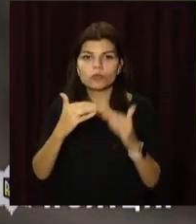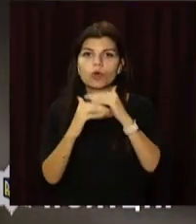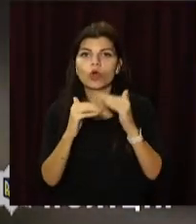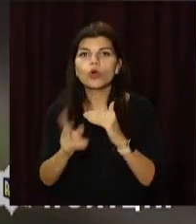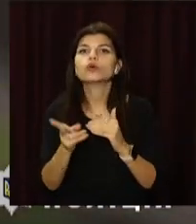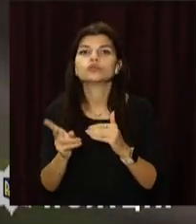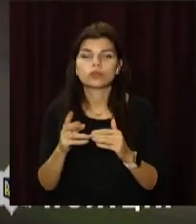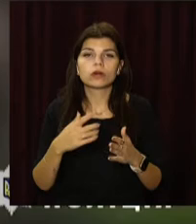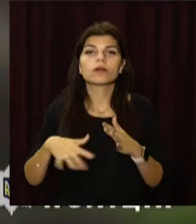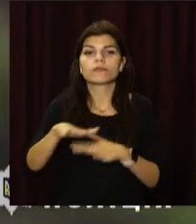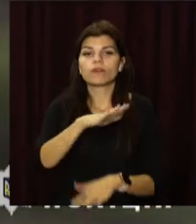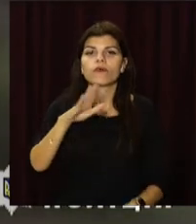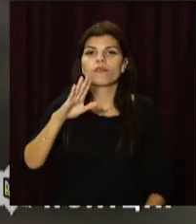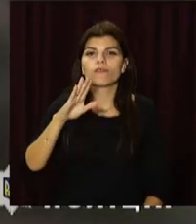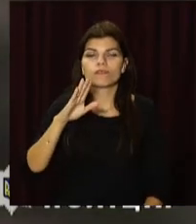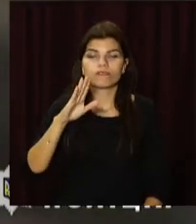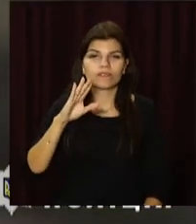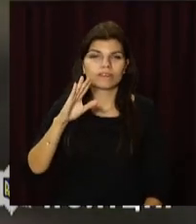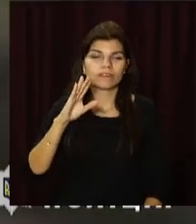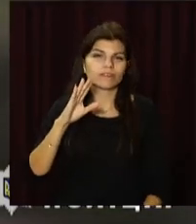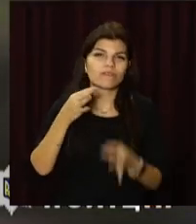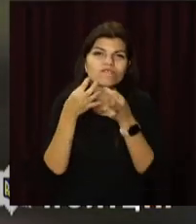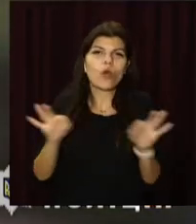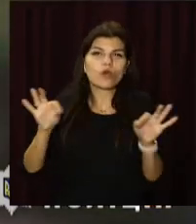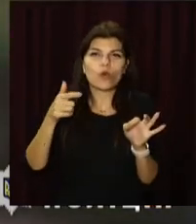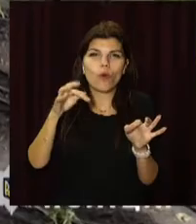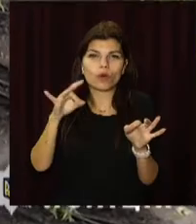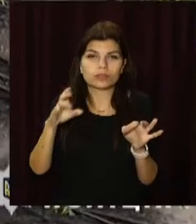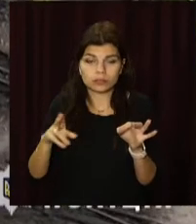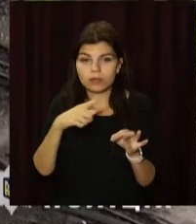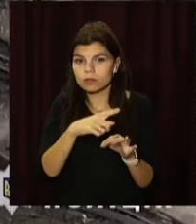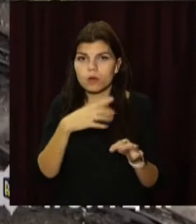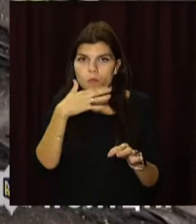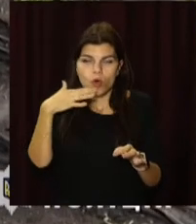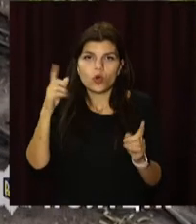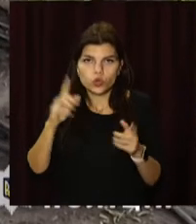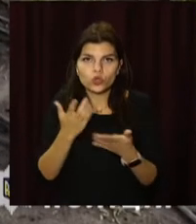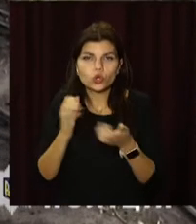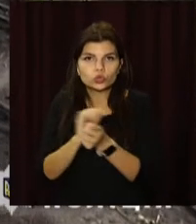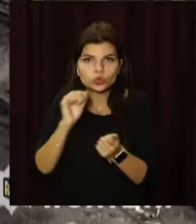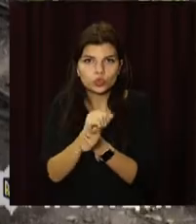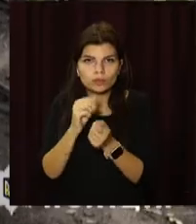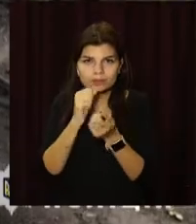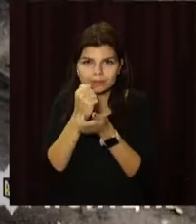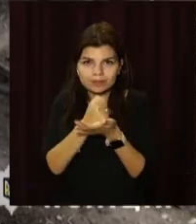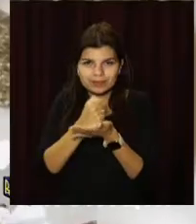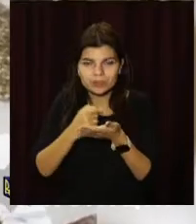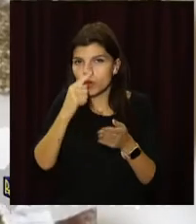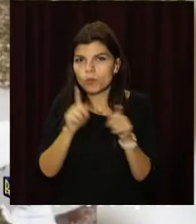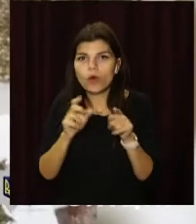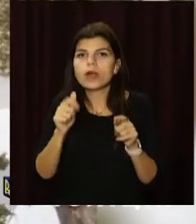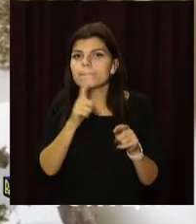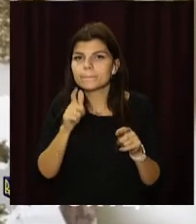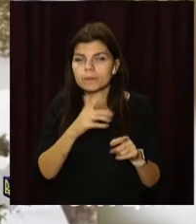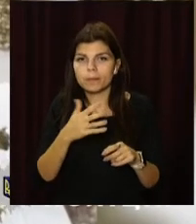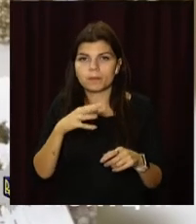мешканця Вільногірська, громадянина Узбекистану, поліцейські надибали майже пів кілограма подрібненої сухої речовини, схожої на марихуану.